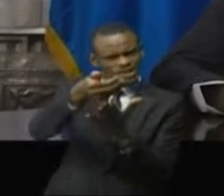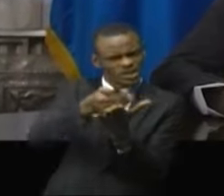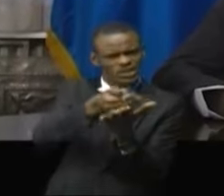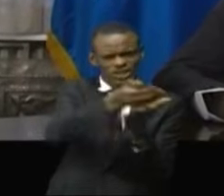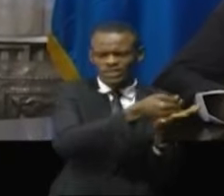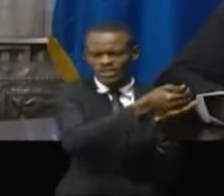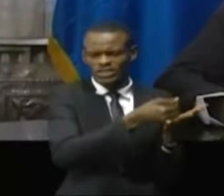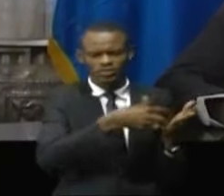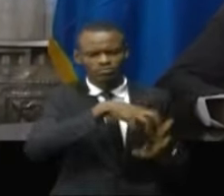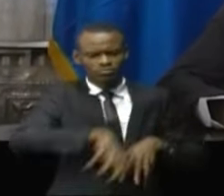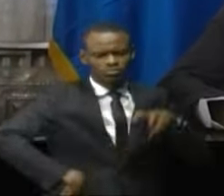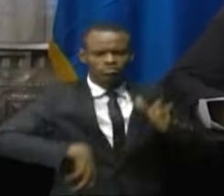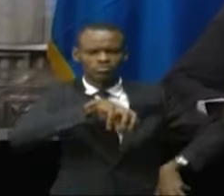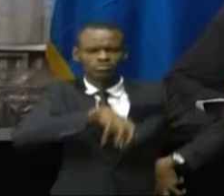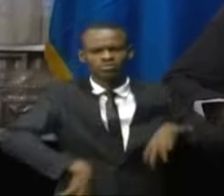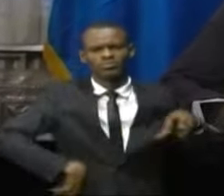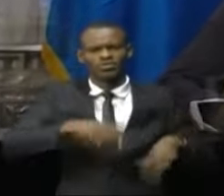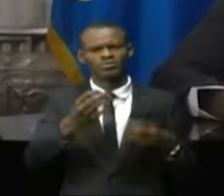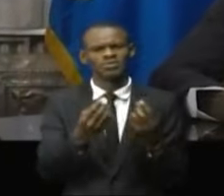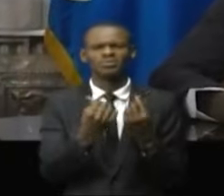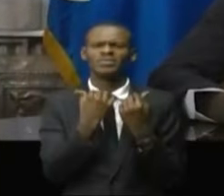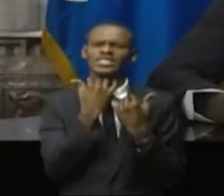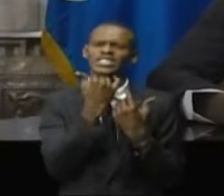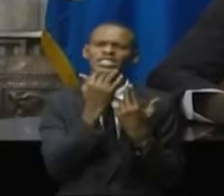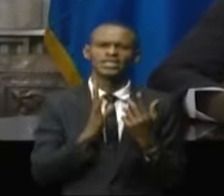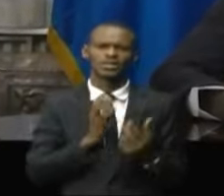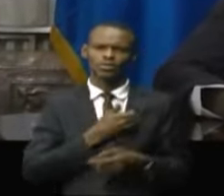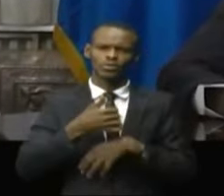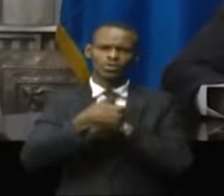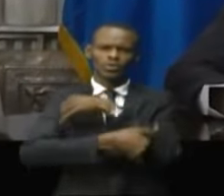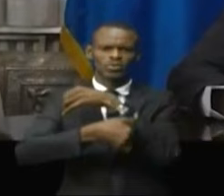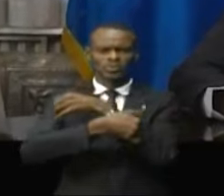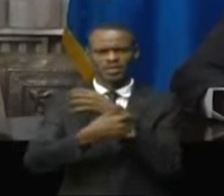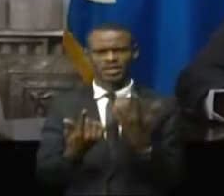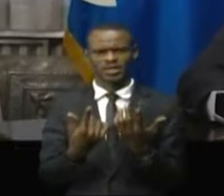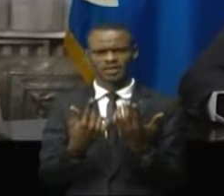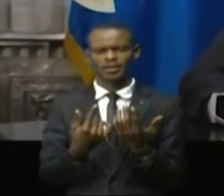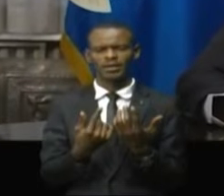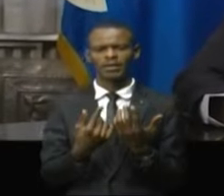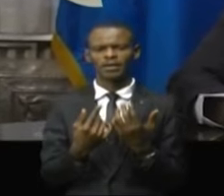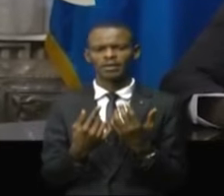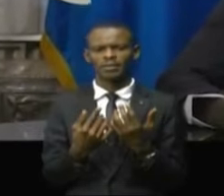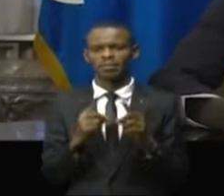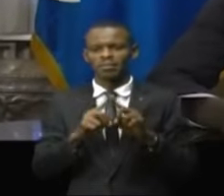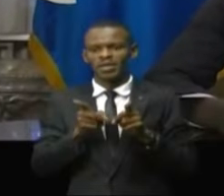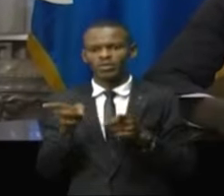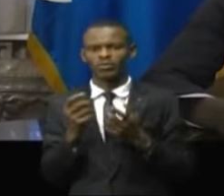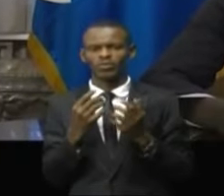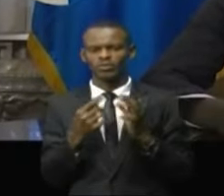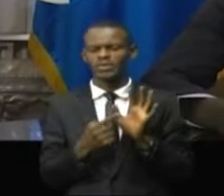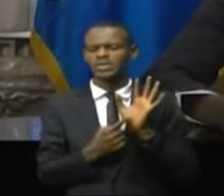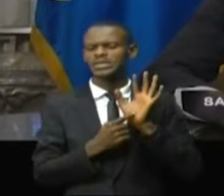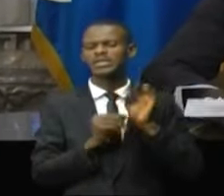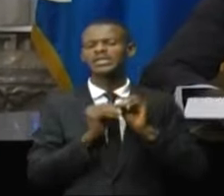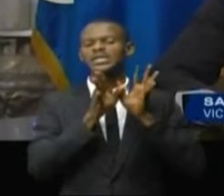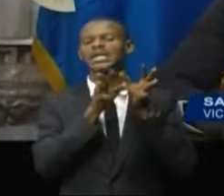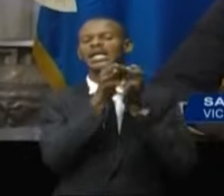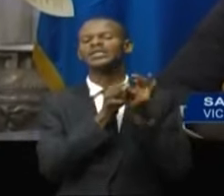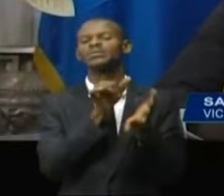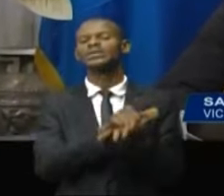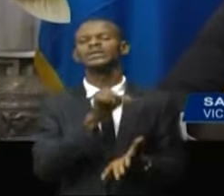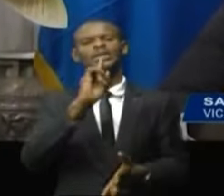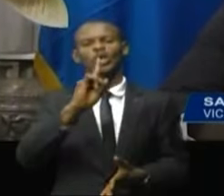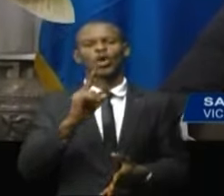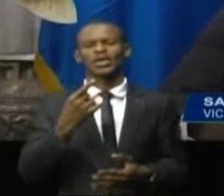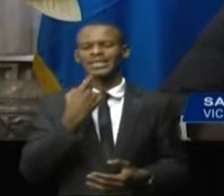de manière illicite au profit du Rwanda. Tout cela est le résultat des prétextes rusés avancés par M.